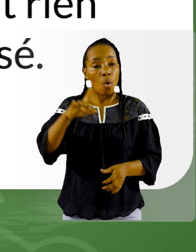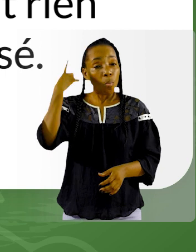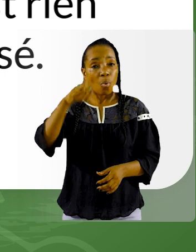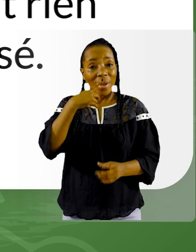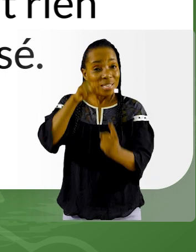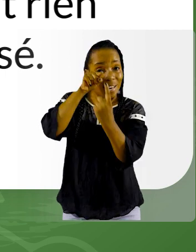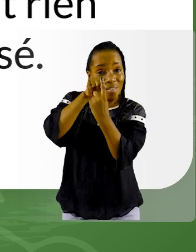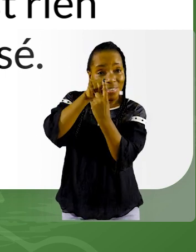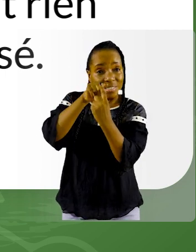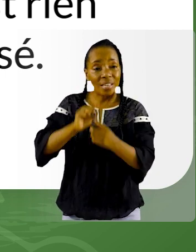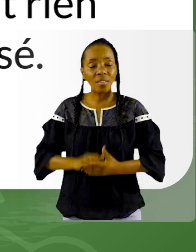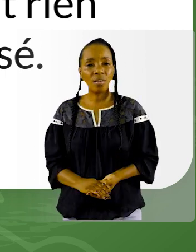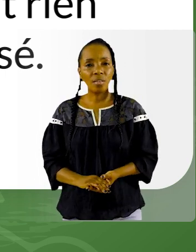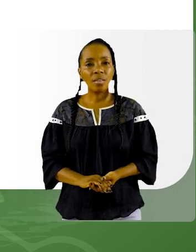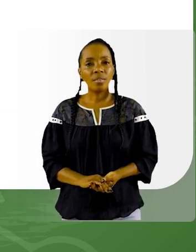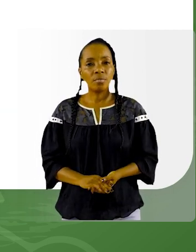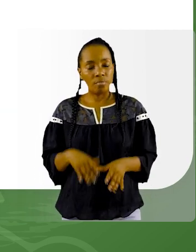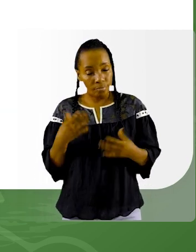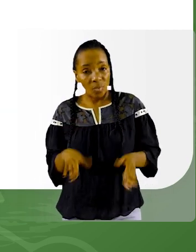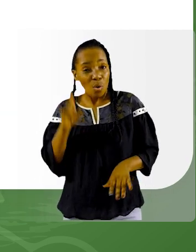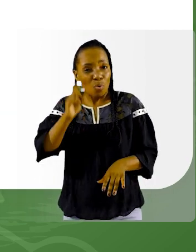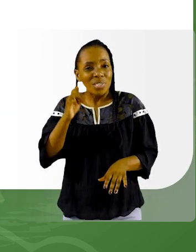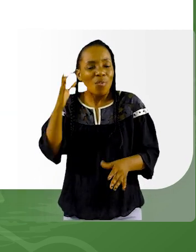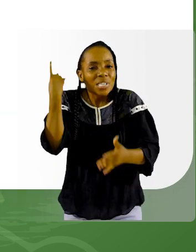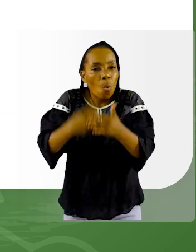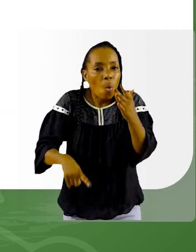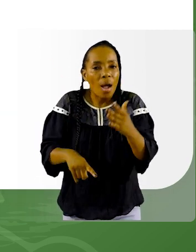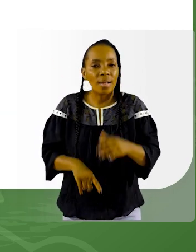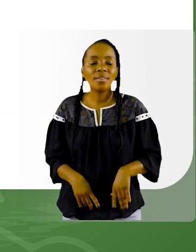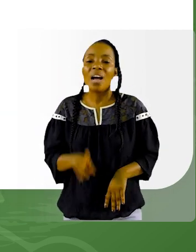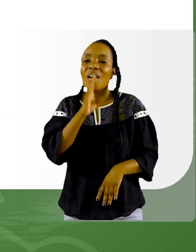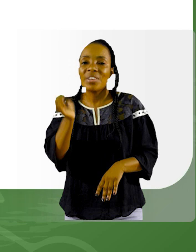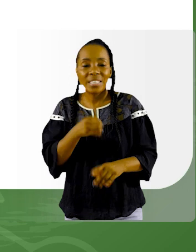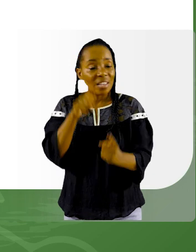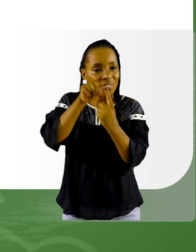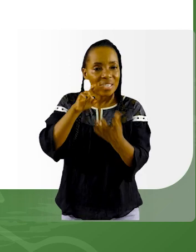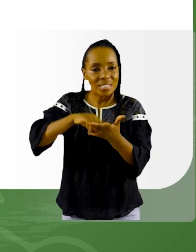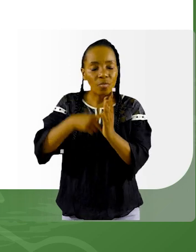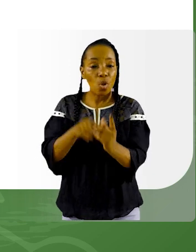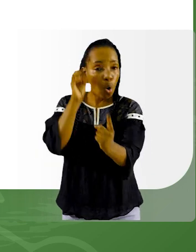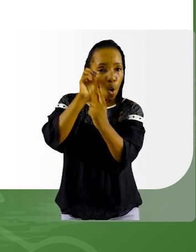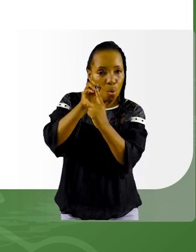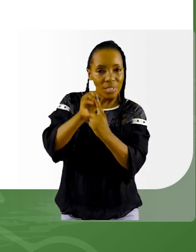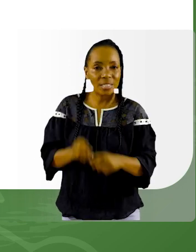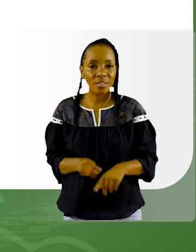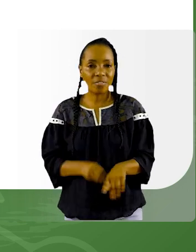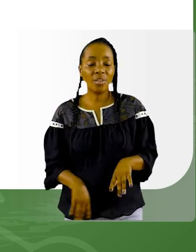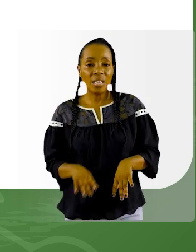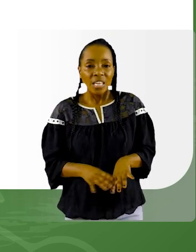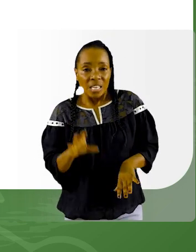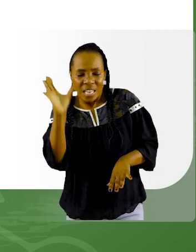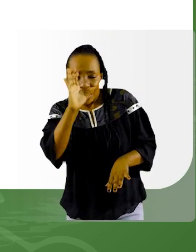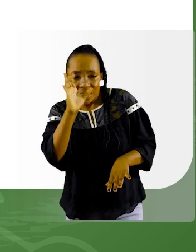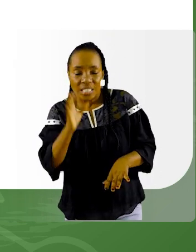argumentative de l'auteur. Qu'est-ce que c'est que la visée? La visée, c'est l'objectif que veut atteindre l'auteur. Qu'est-ce qu'il recherche